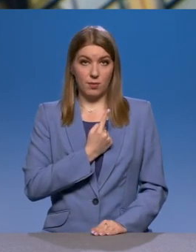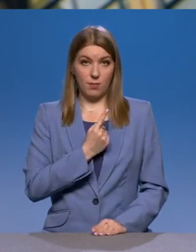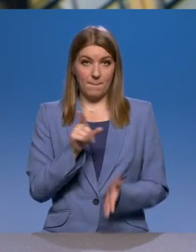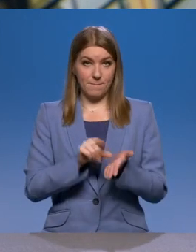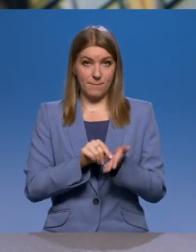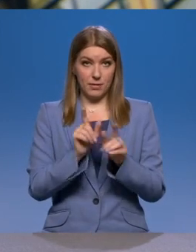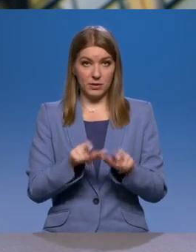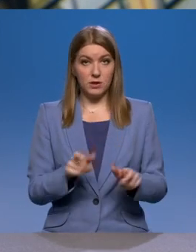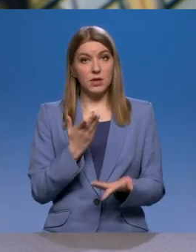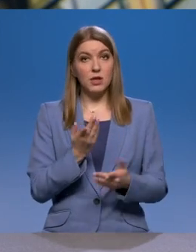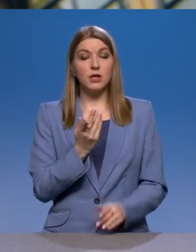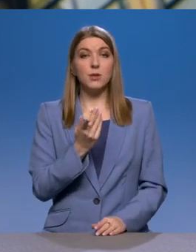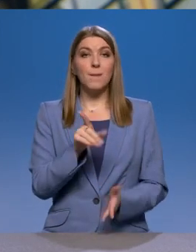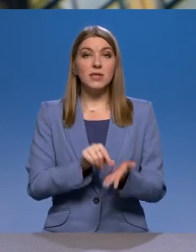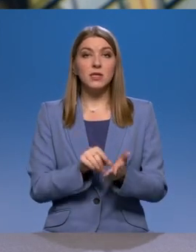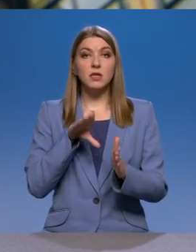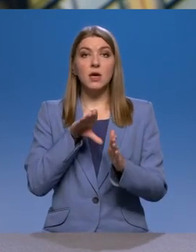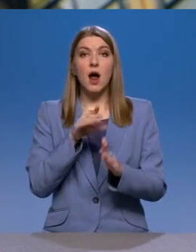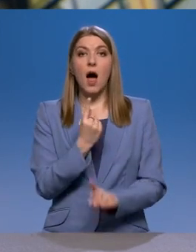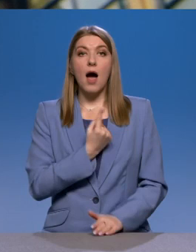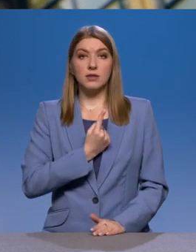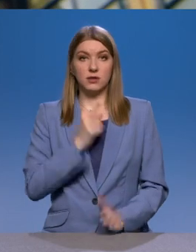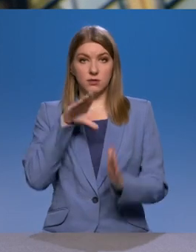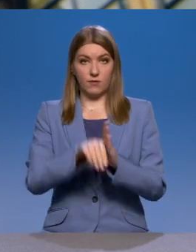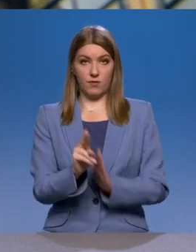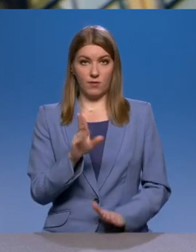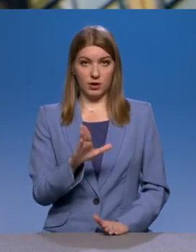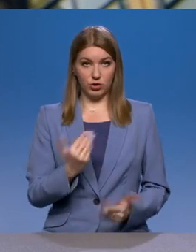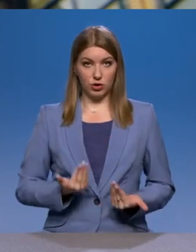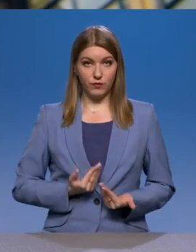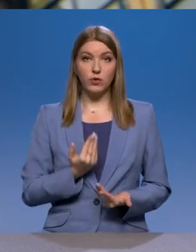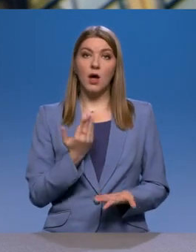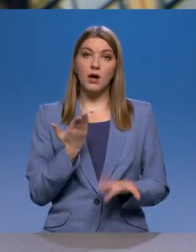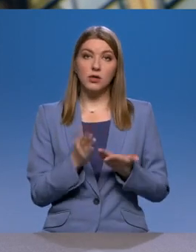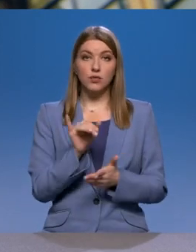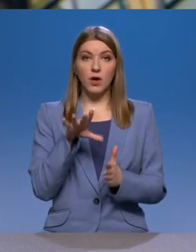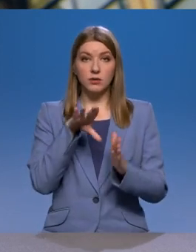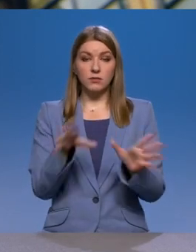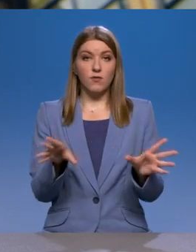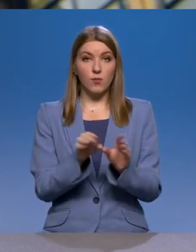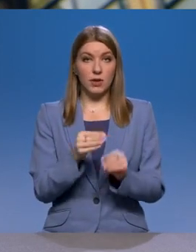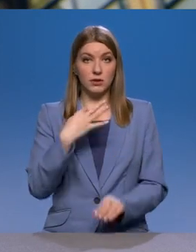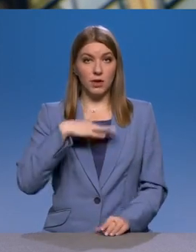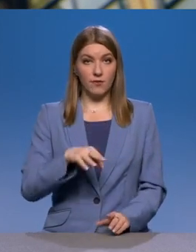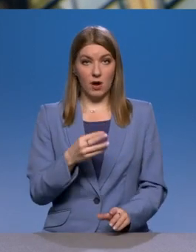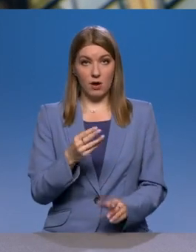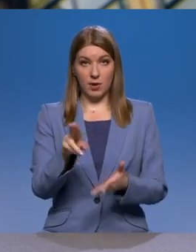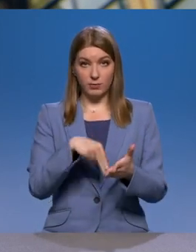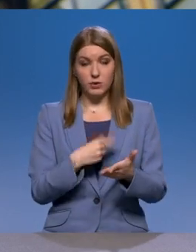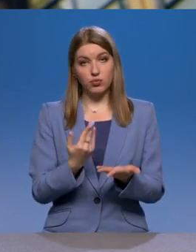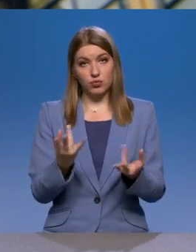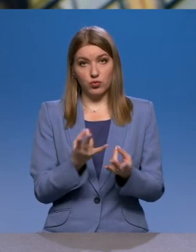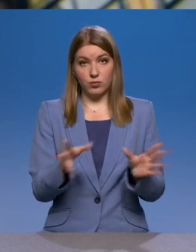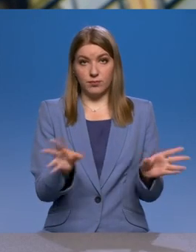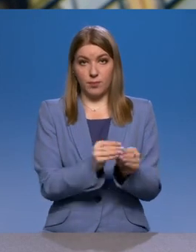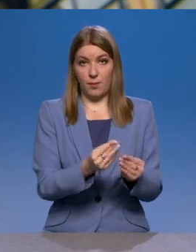проживают, один проживают в квартире. А так как ваши дети прописаны, поэтому у вас возникают вот эти проблемы. Переговорить с сыновьями, либо пусть они платят, либо